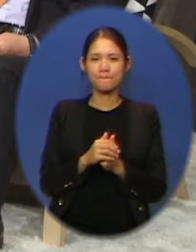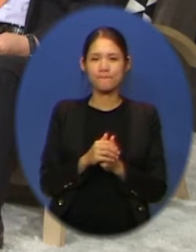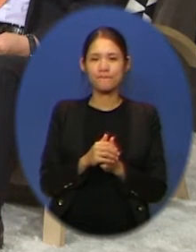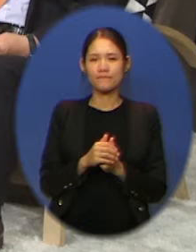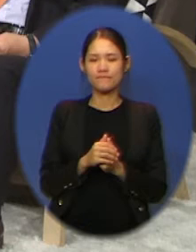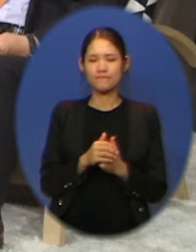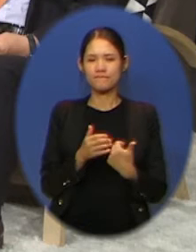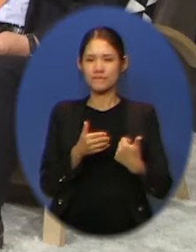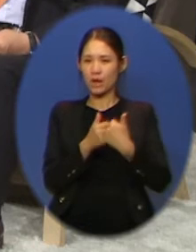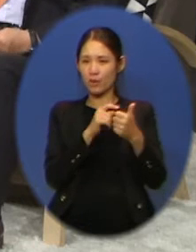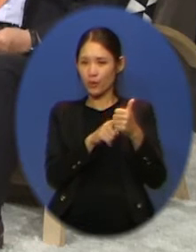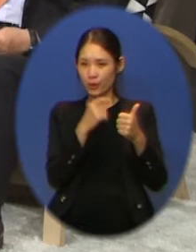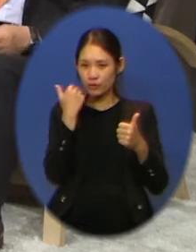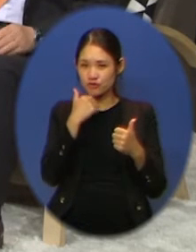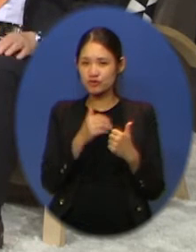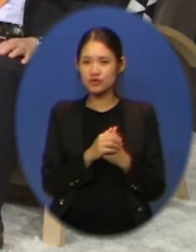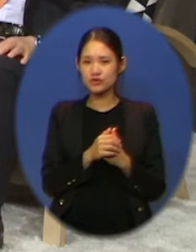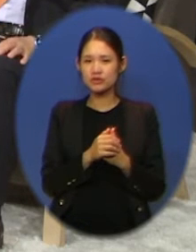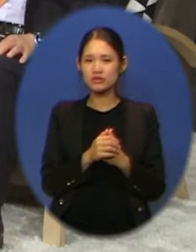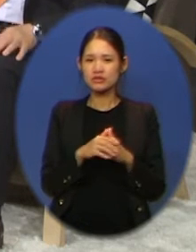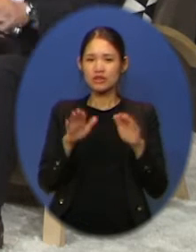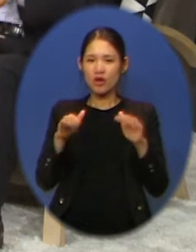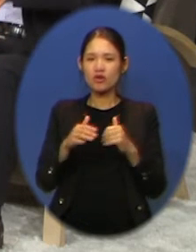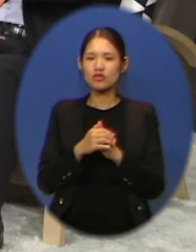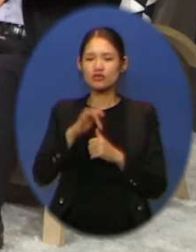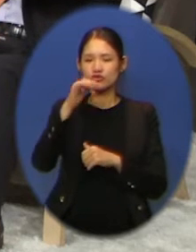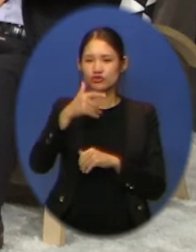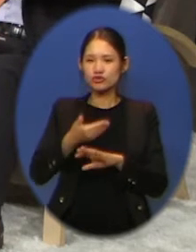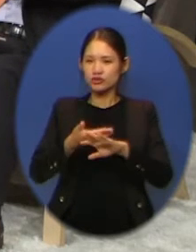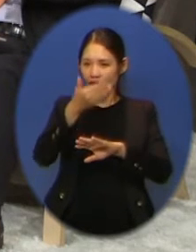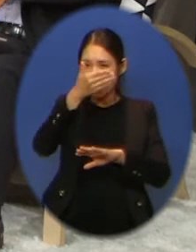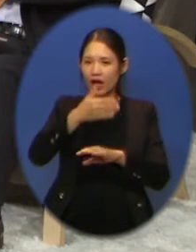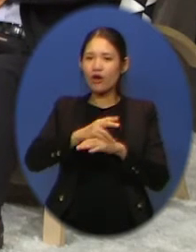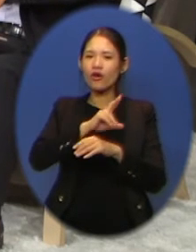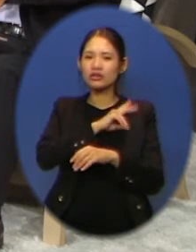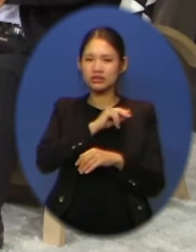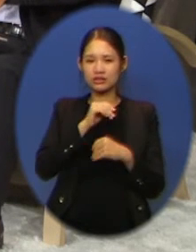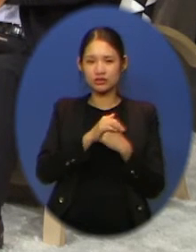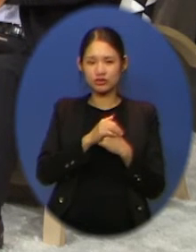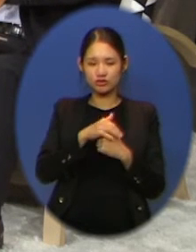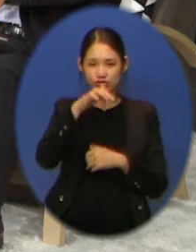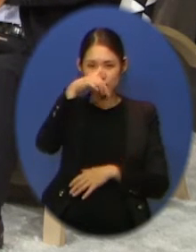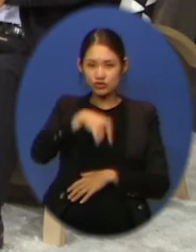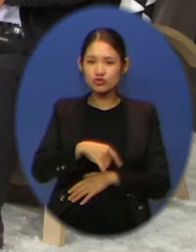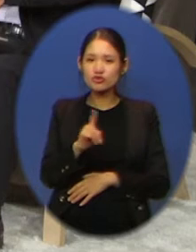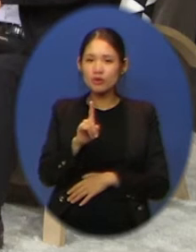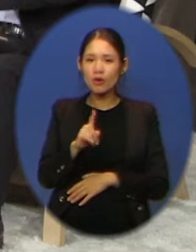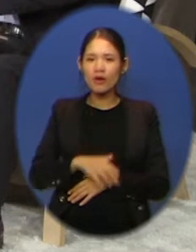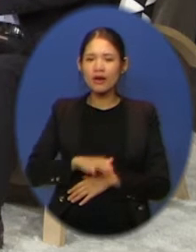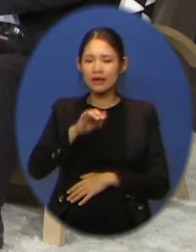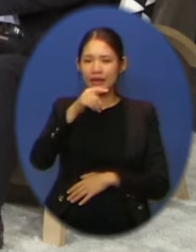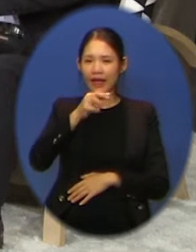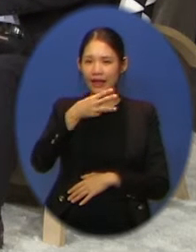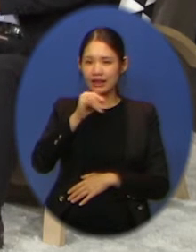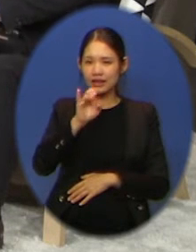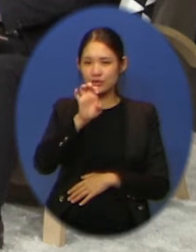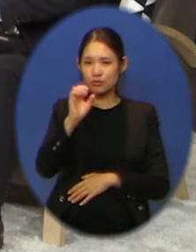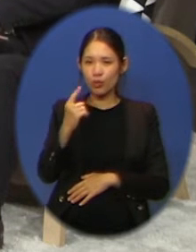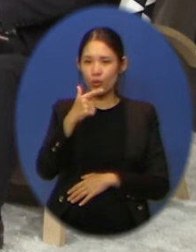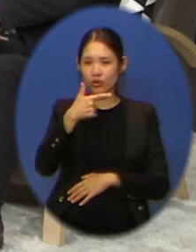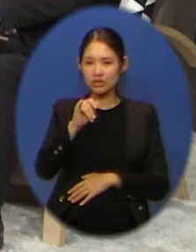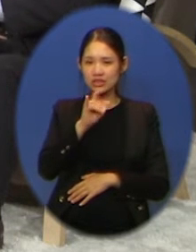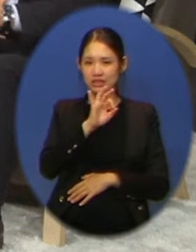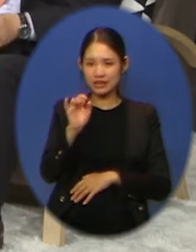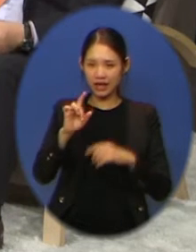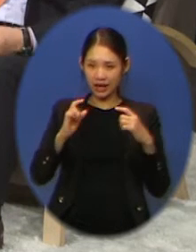정적이 현직 오케이. 주 상원의원 그때 그 시적에 그 주가 무슨 주였죠? 캘리포니아 주였어요. 캘리포니아 주에서 예, 예, 그 예. 하원의원